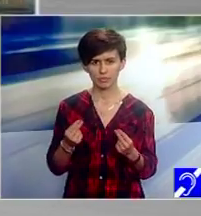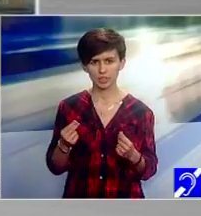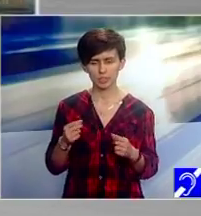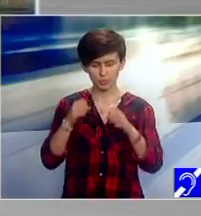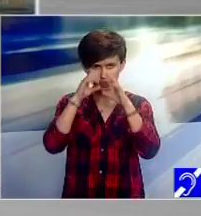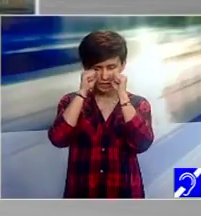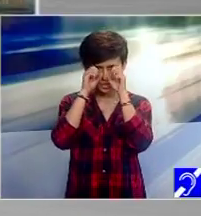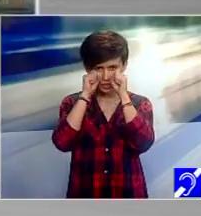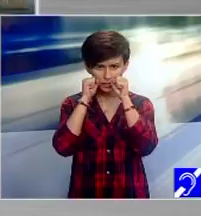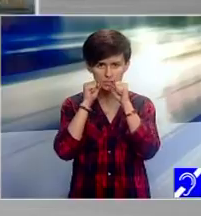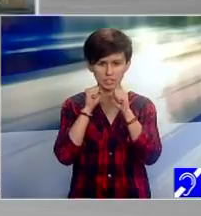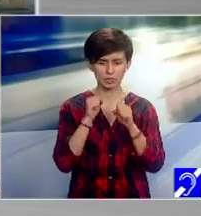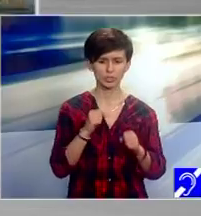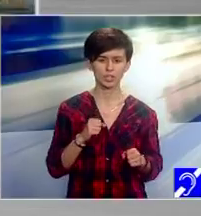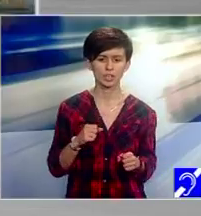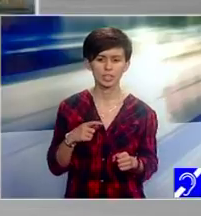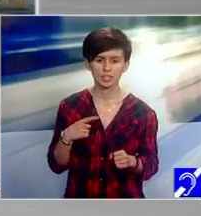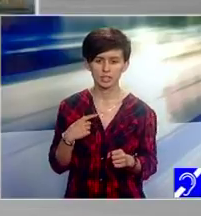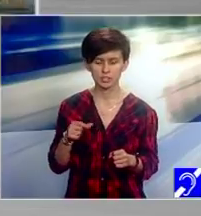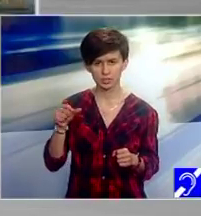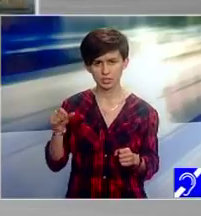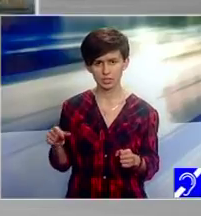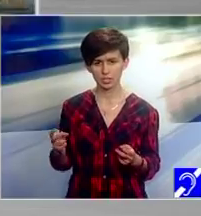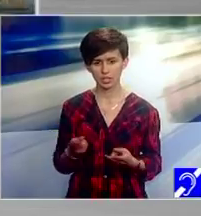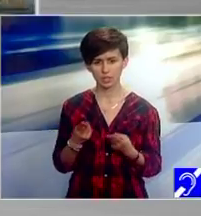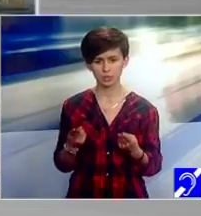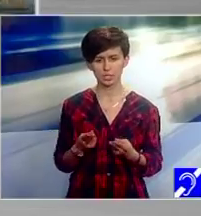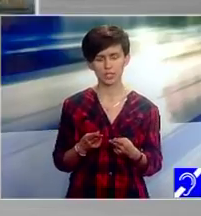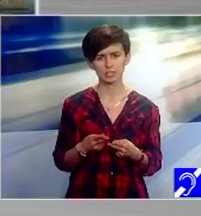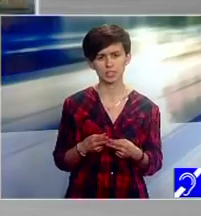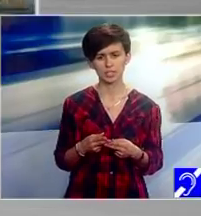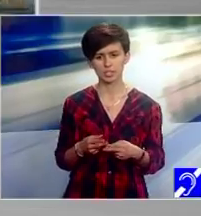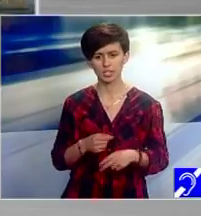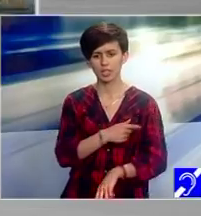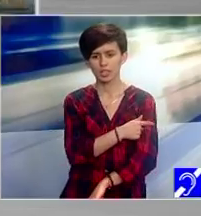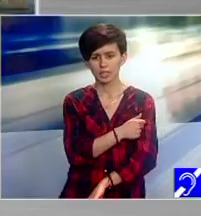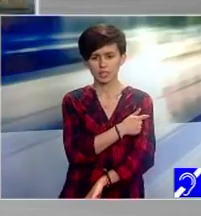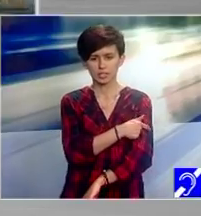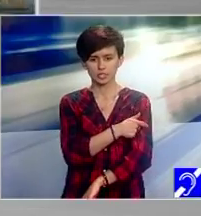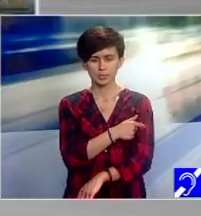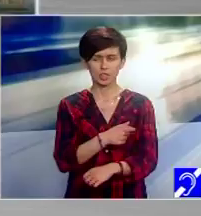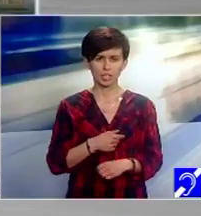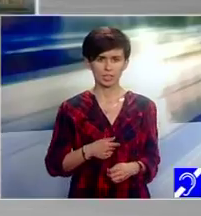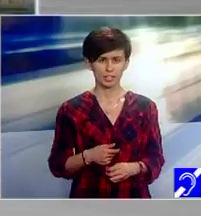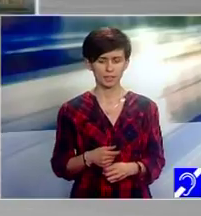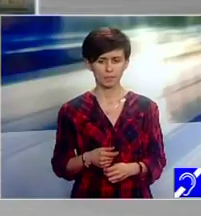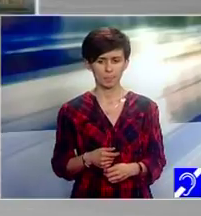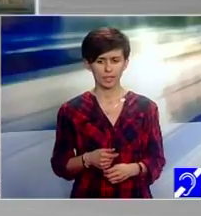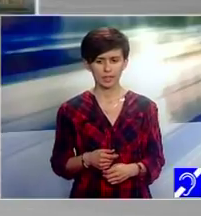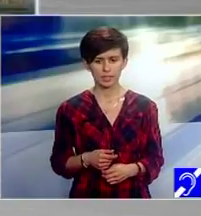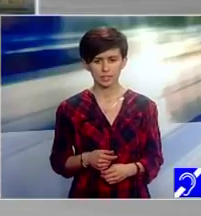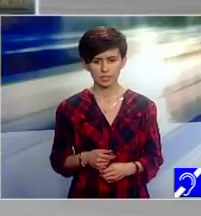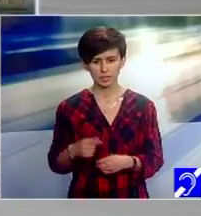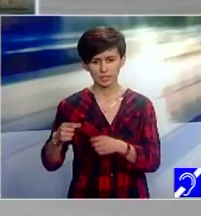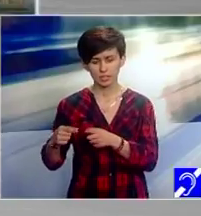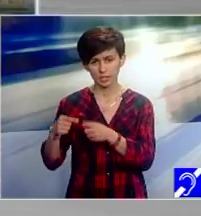nevăzători sunt căutați de unitățile spitalicești, de unitățile